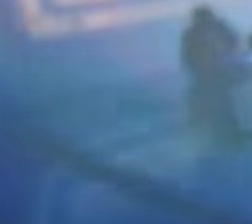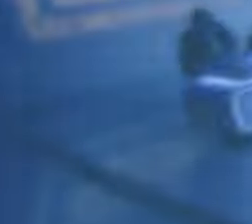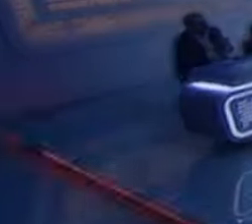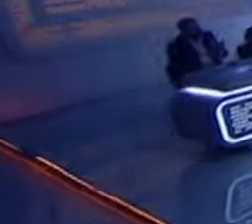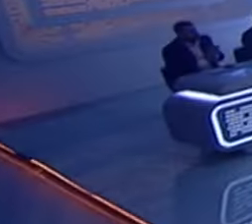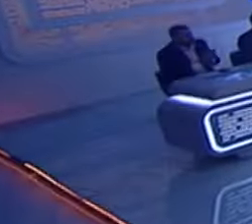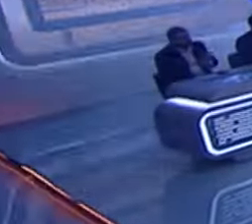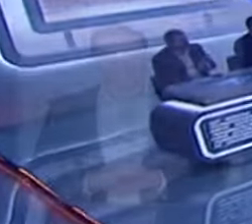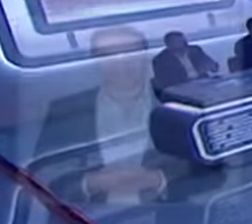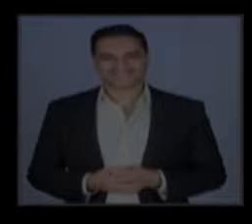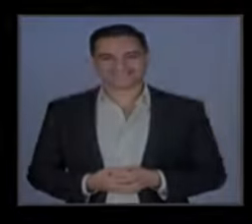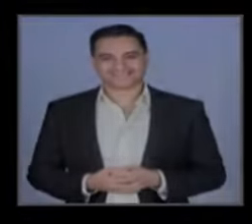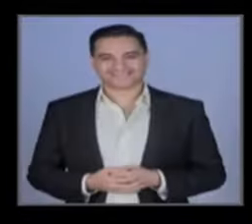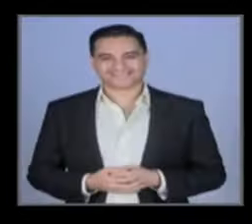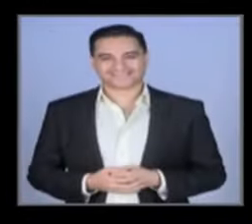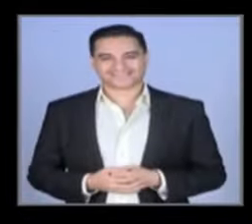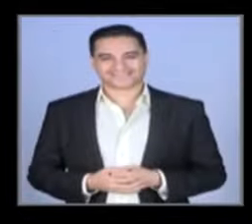عصام يوسف.